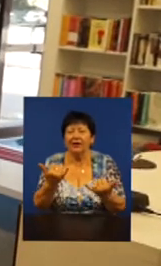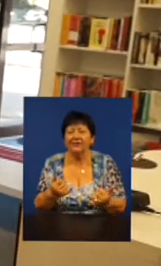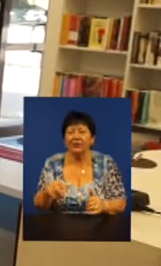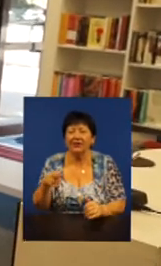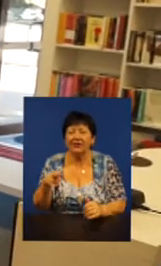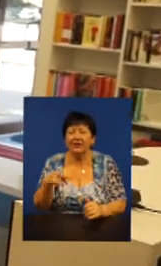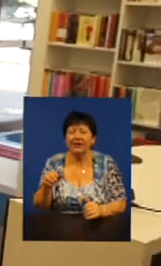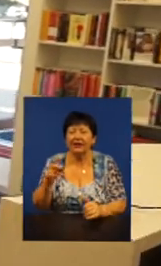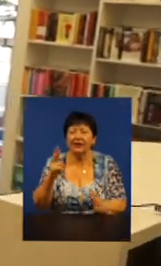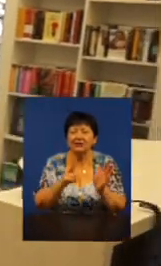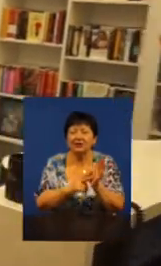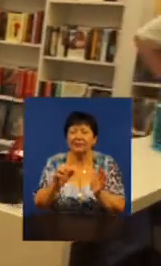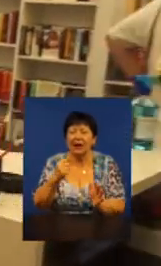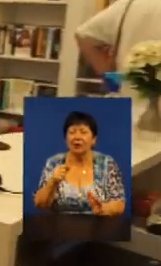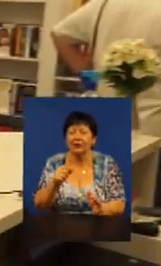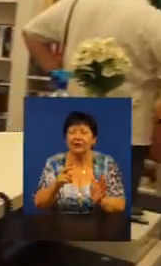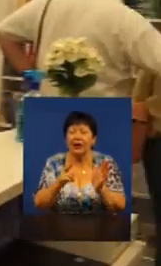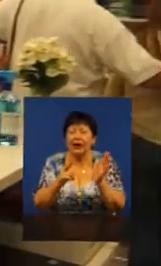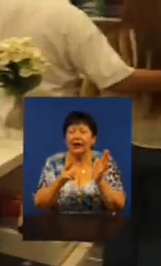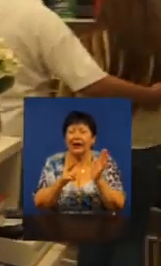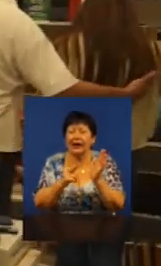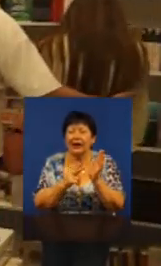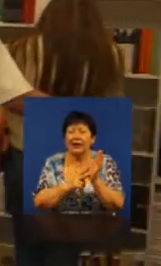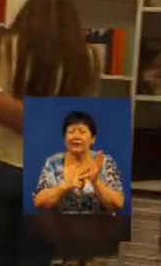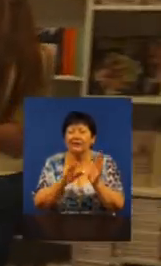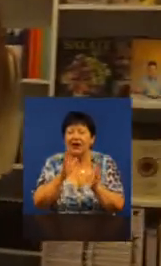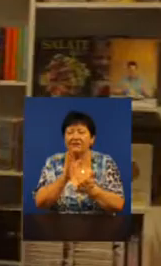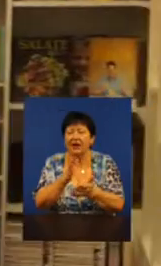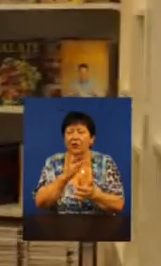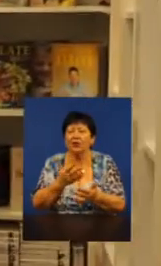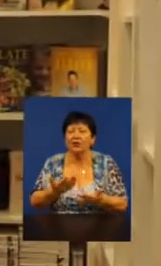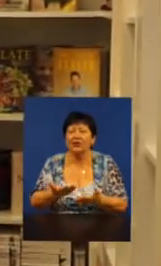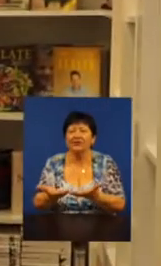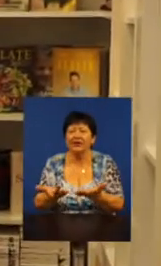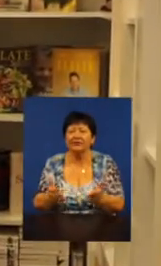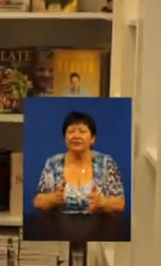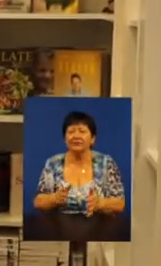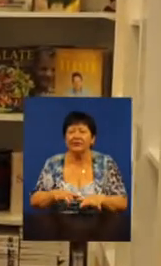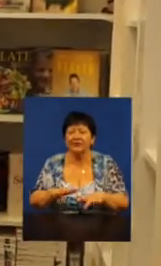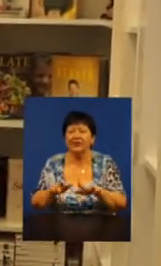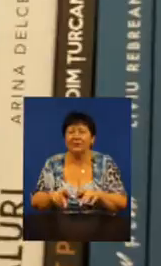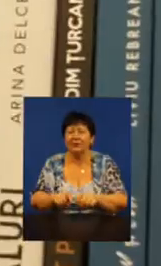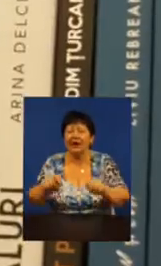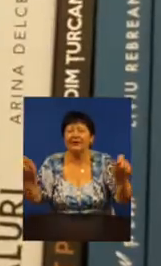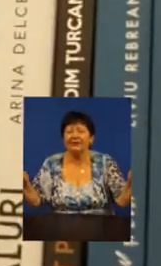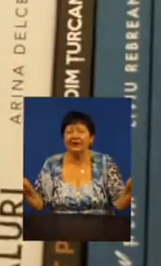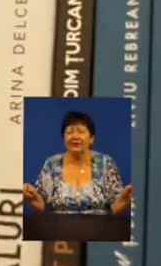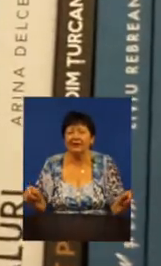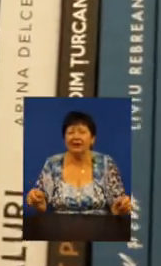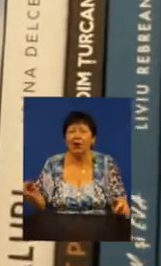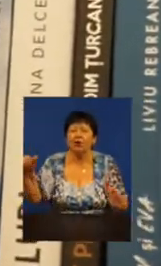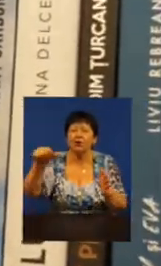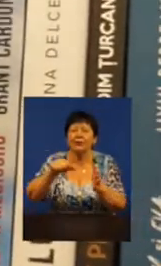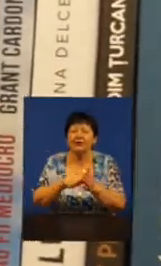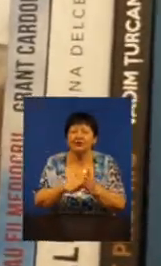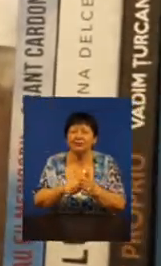vineri, 7 august, la orele 18:00, va avea loc evenimentul de deschidere oficială a librăriei, cu